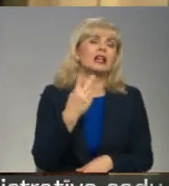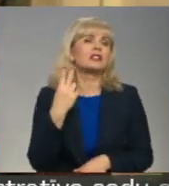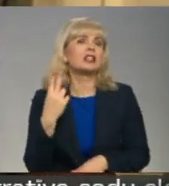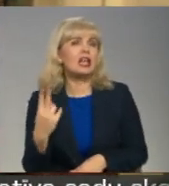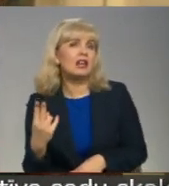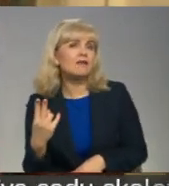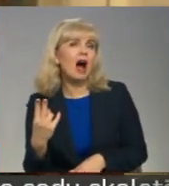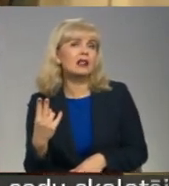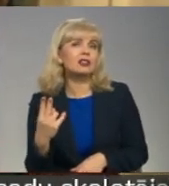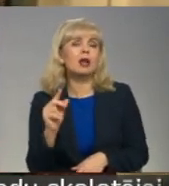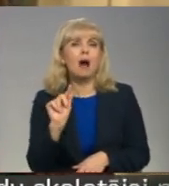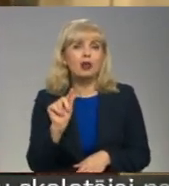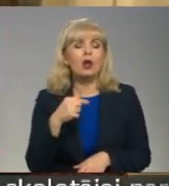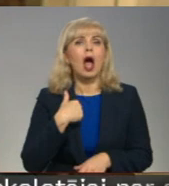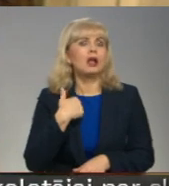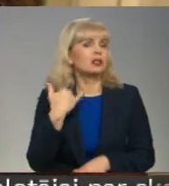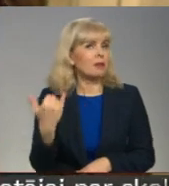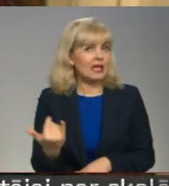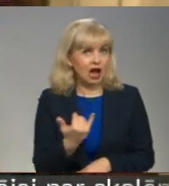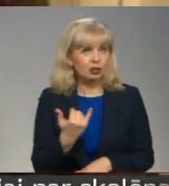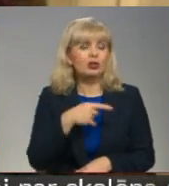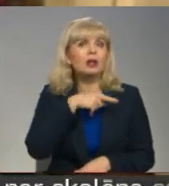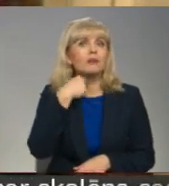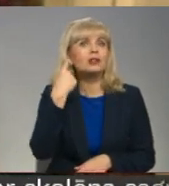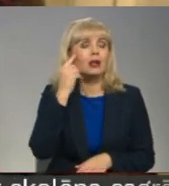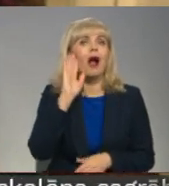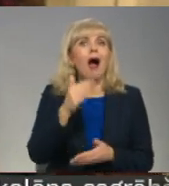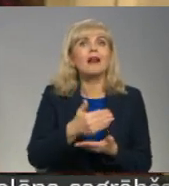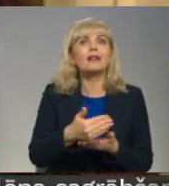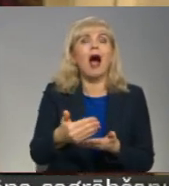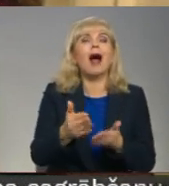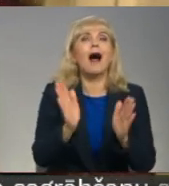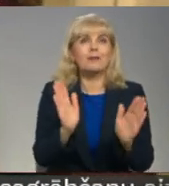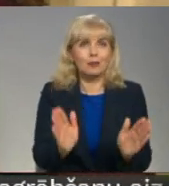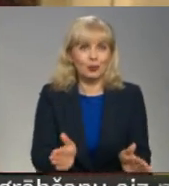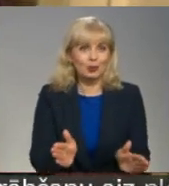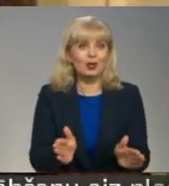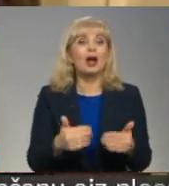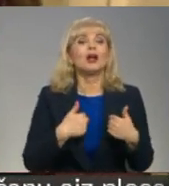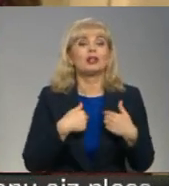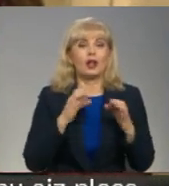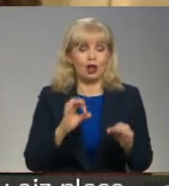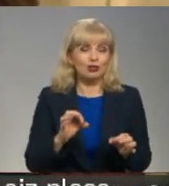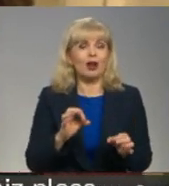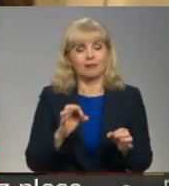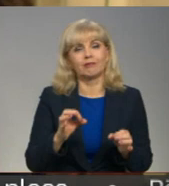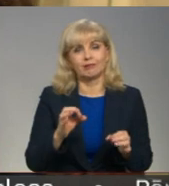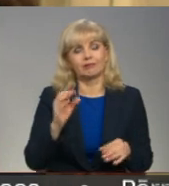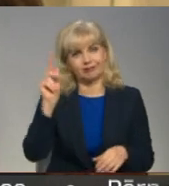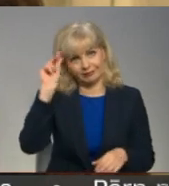līnijas. Es esmu ieintriģēta un gribu zināt, kā tālāk tas viss attīstīsies. Bet tiešām cepuru nost,